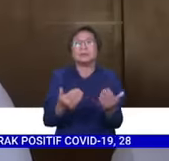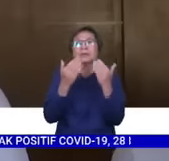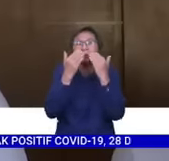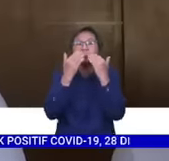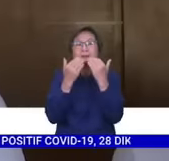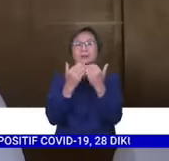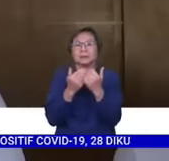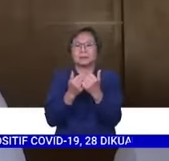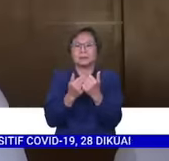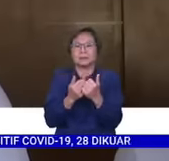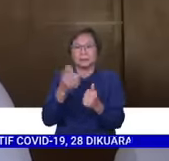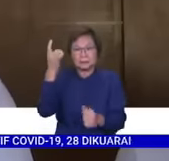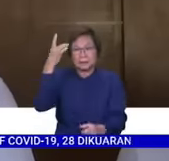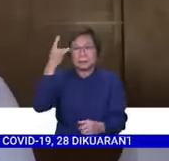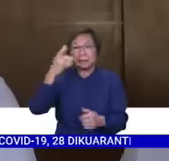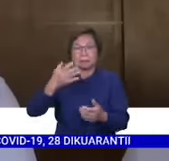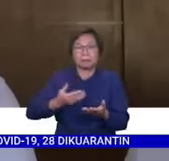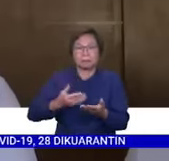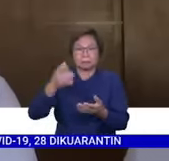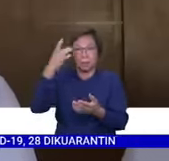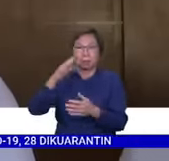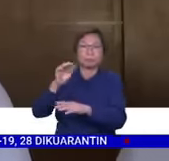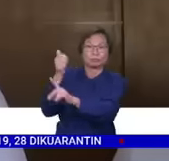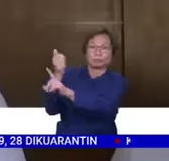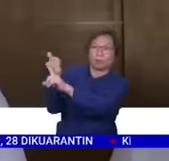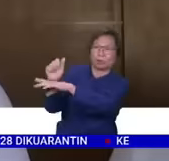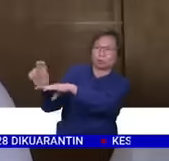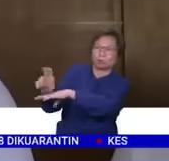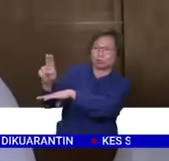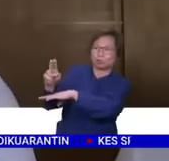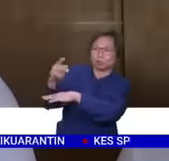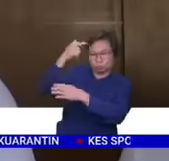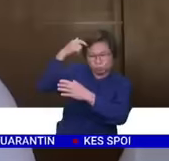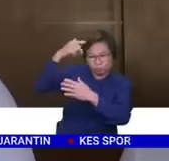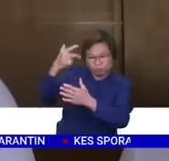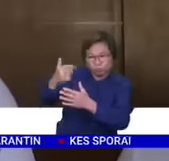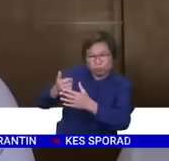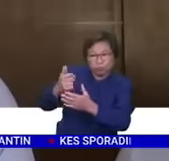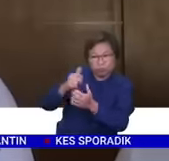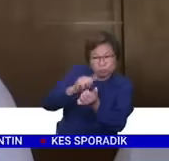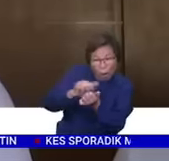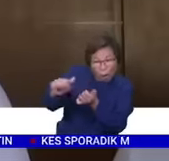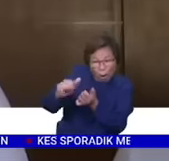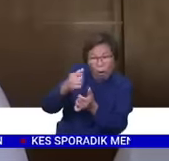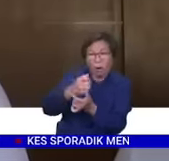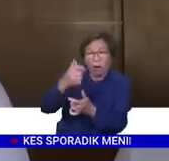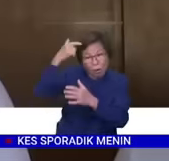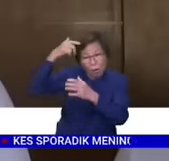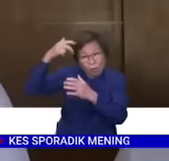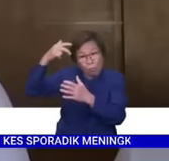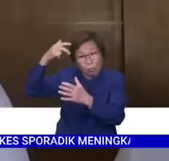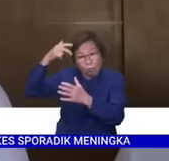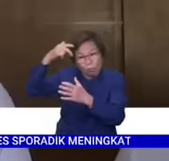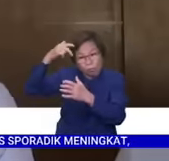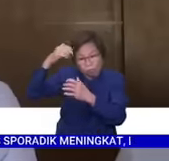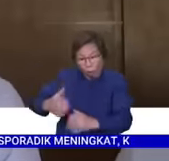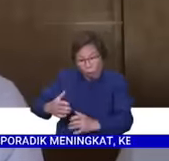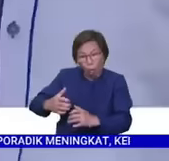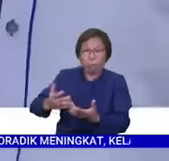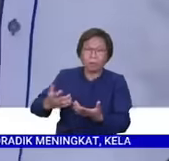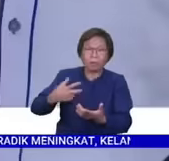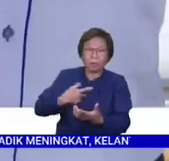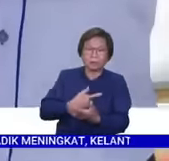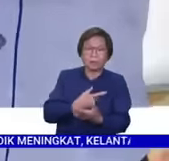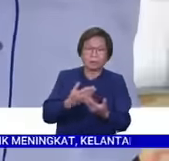ini masih lagi dalam apa kata nih bahaya pengusahaan Yuni map untuk menentukan pesugihan nah blekutuk setelah dibuat kita